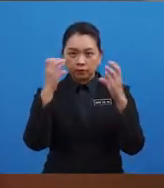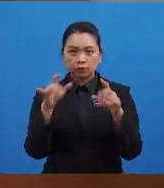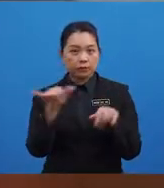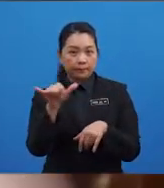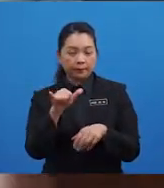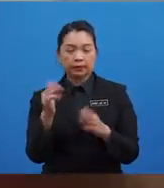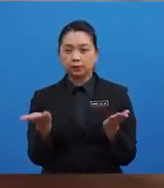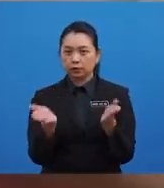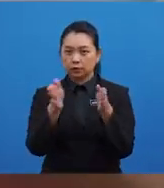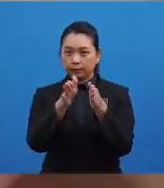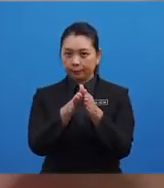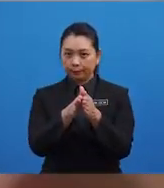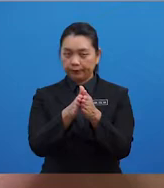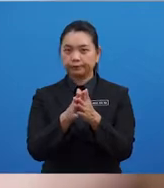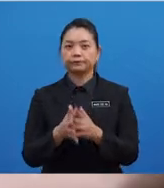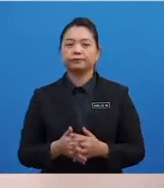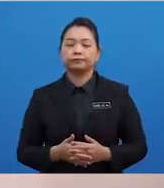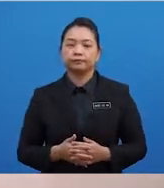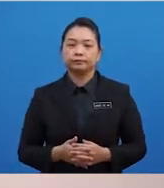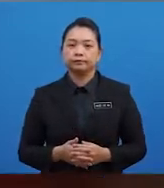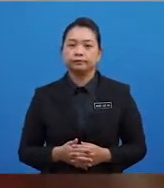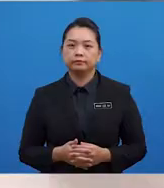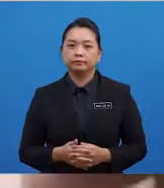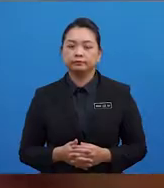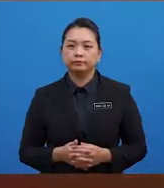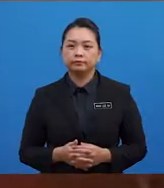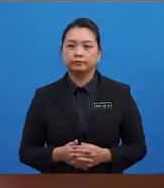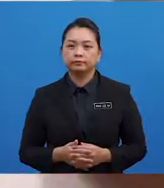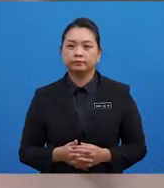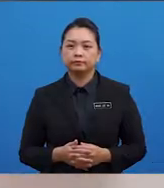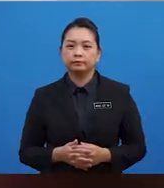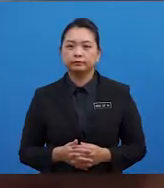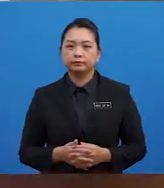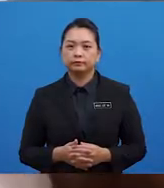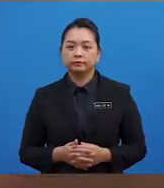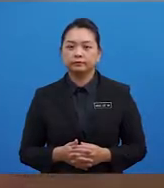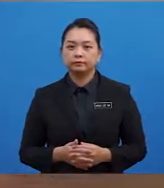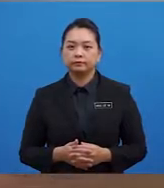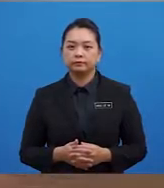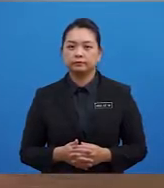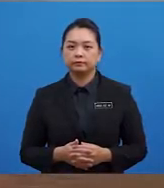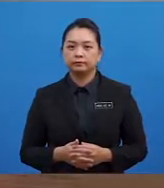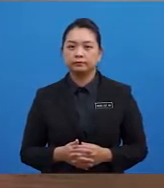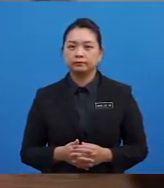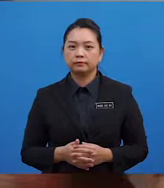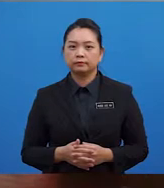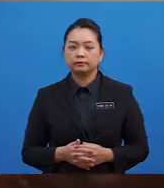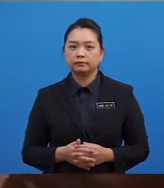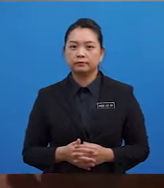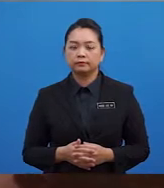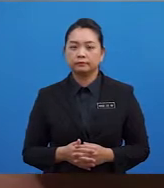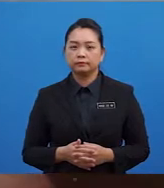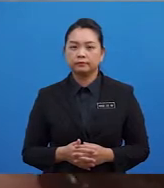menggunakan gunting untuk menggunting kertas tersebut untuk menghasilkan satu bentuk. Di sini, murid-murid